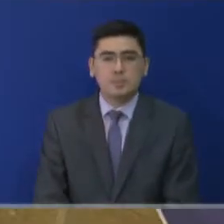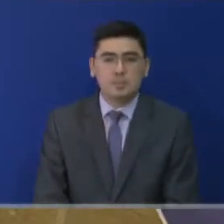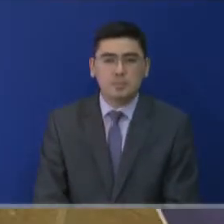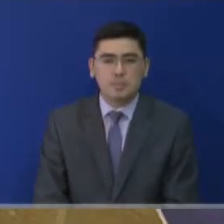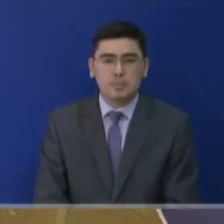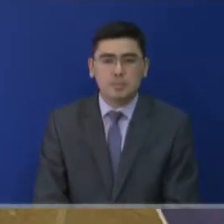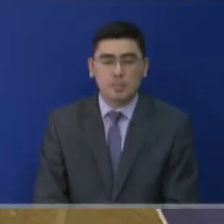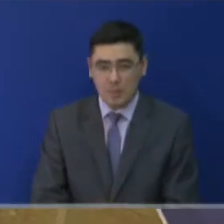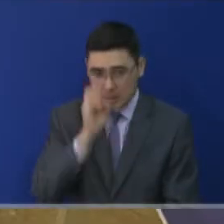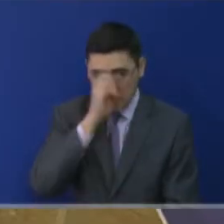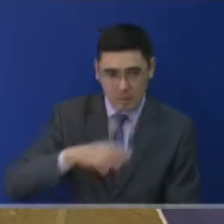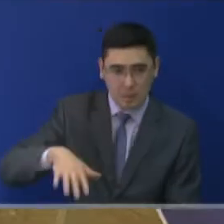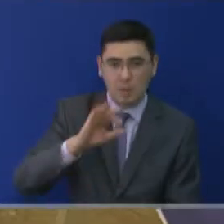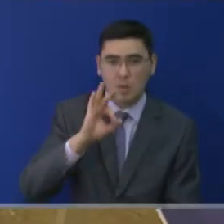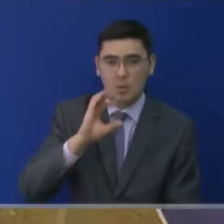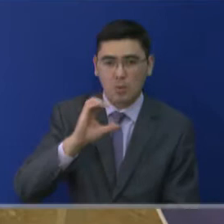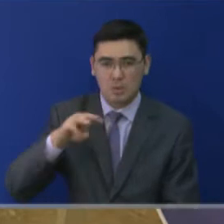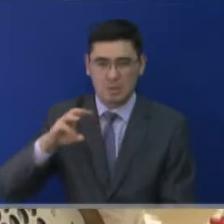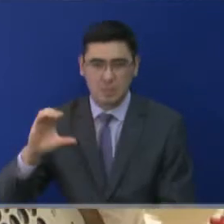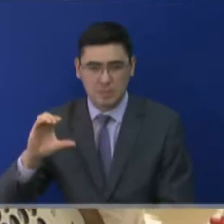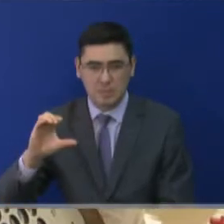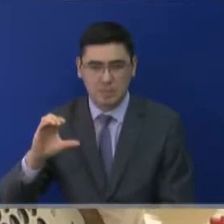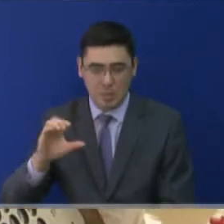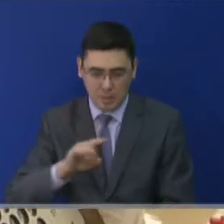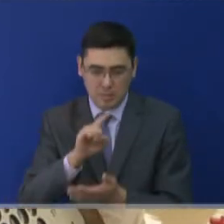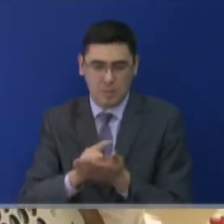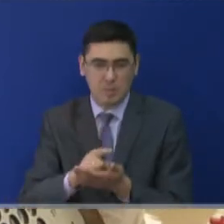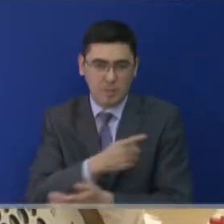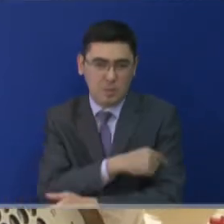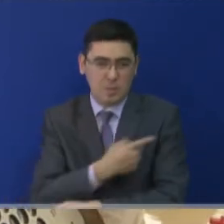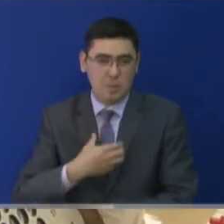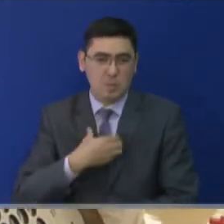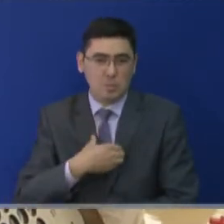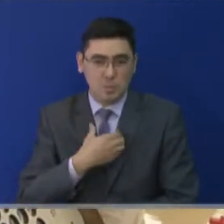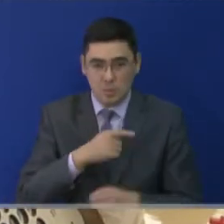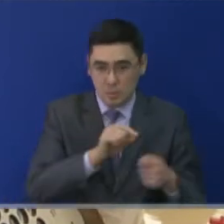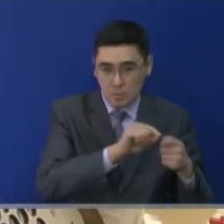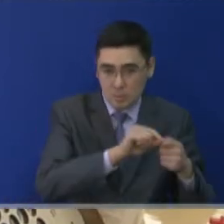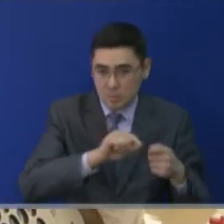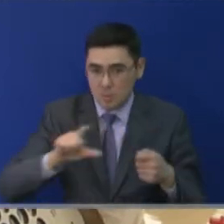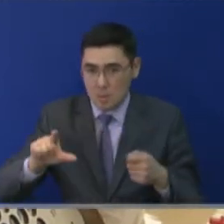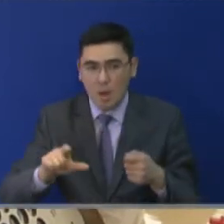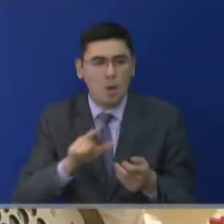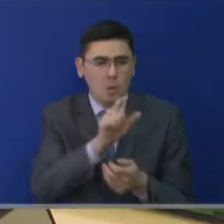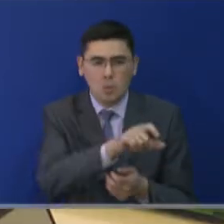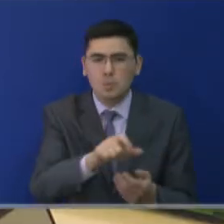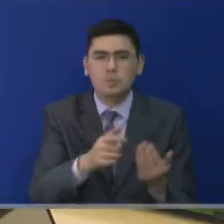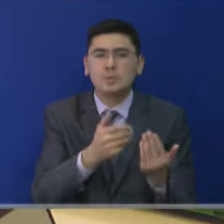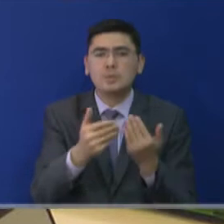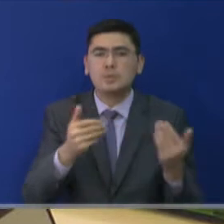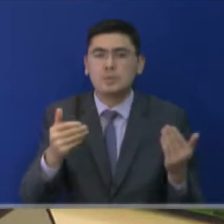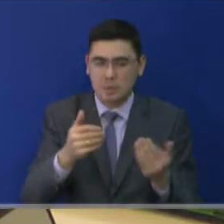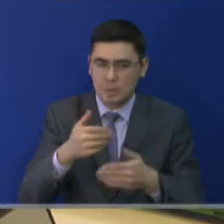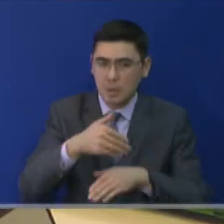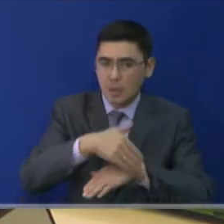Елімізде міндетті әлеуметтік медициналық сақтандыру жүйесі енгізілген сәттен бастап, тұрғындар мәртебесінің болуы медициналық көмекті